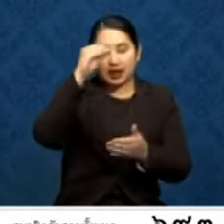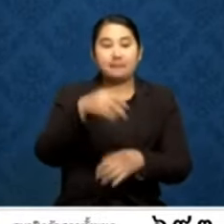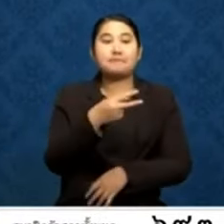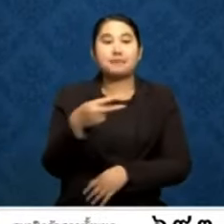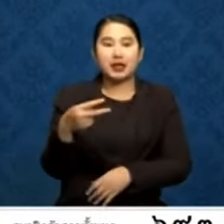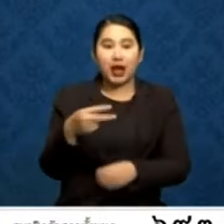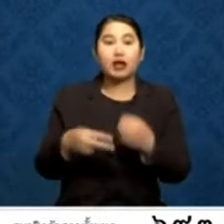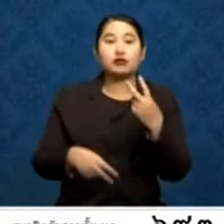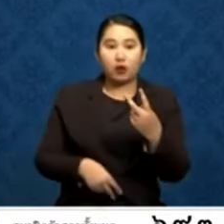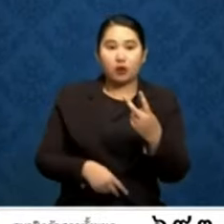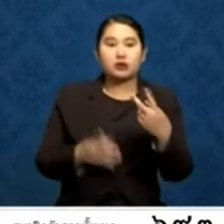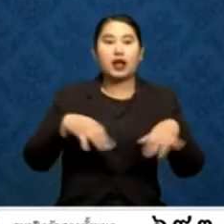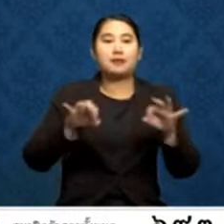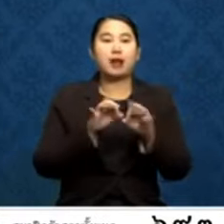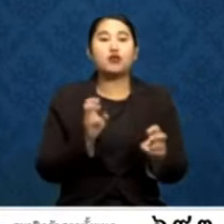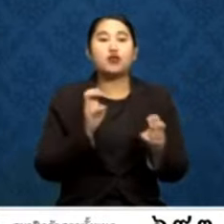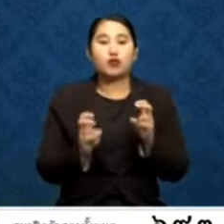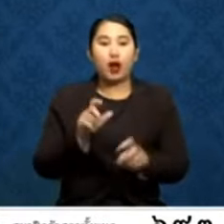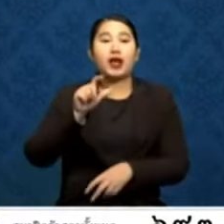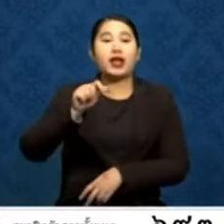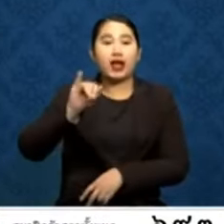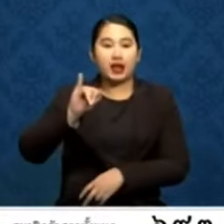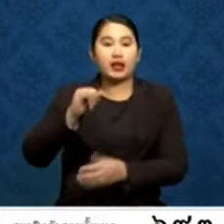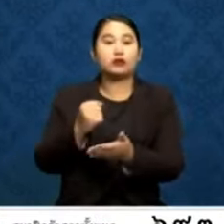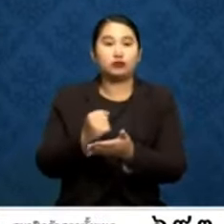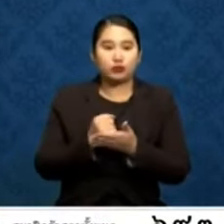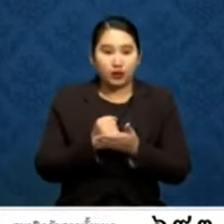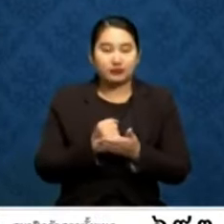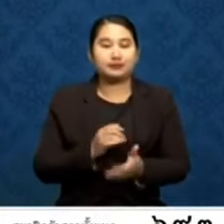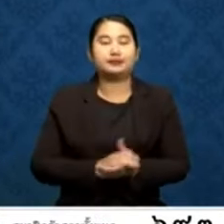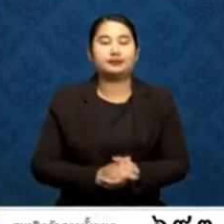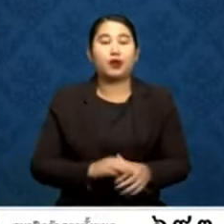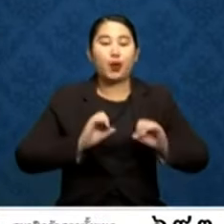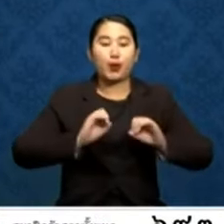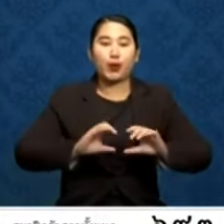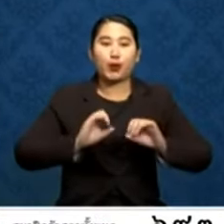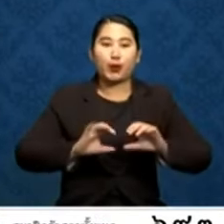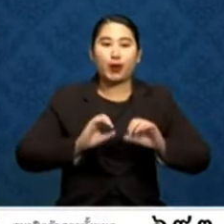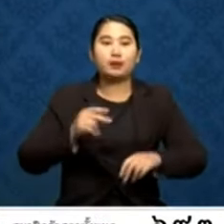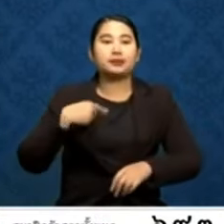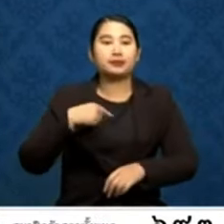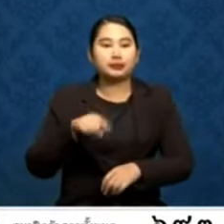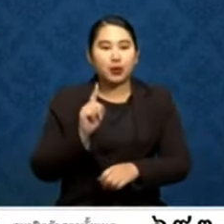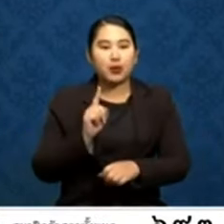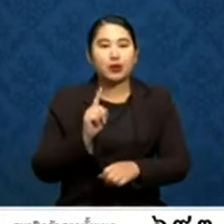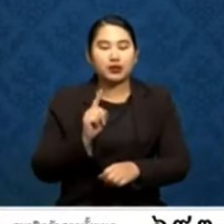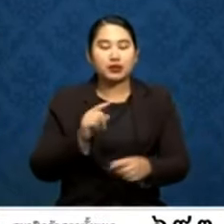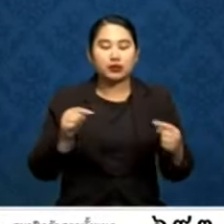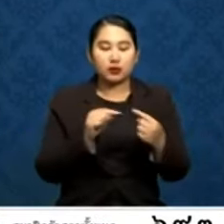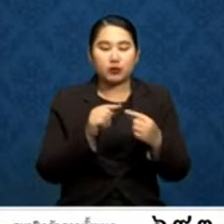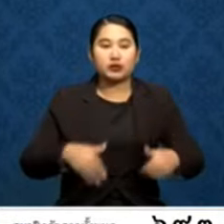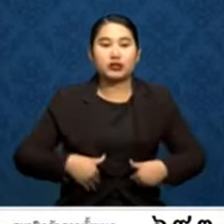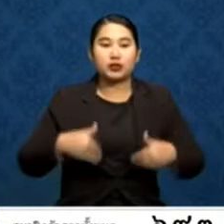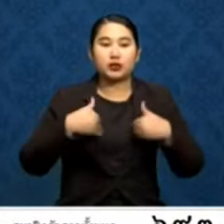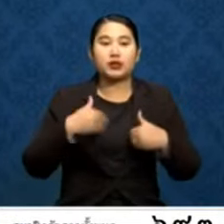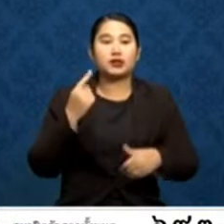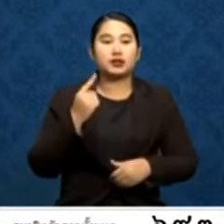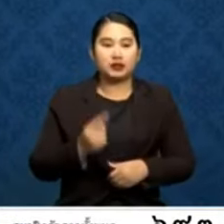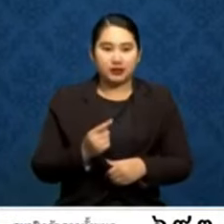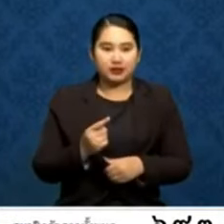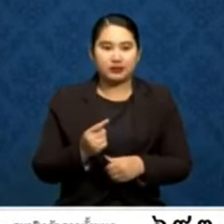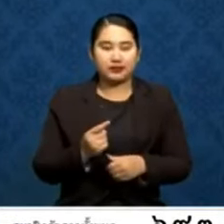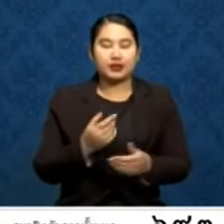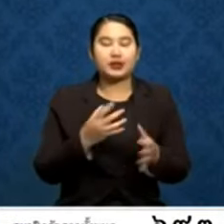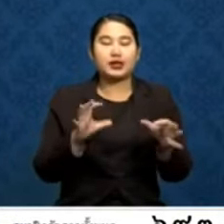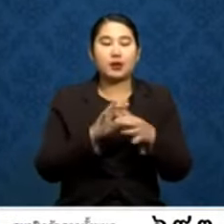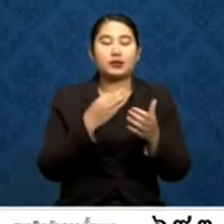โดยใช้ AI เป็นตัวช่วยเน้นการสอนทักษะที่ใช้ประโยชน์ได้ในชีวิตจริงเพื่อการสร้างร